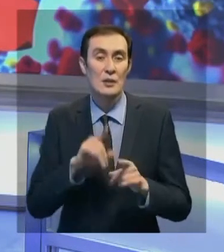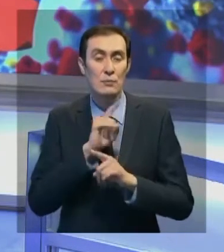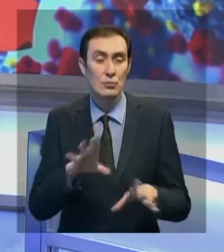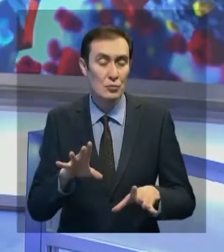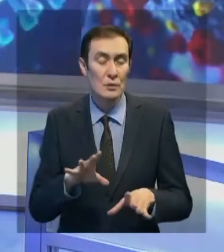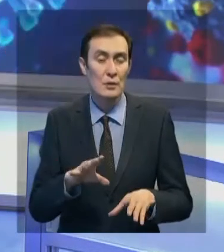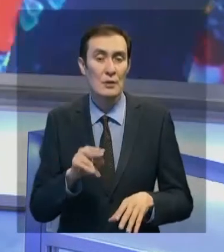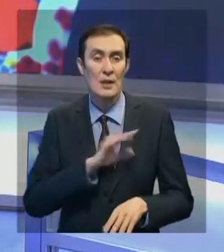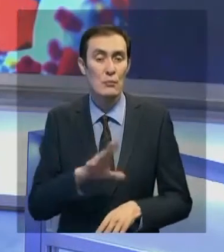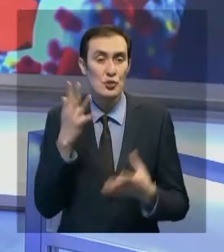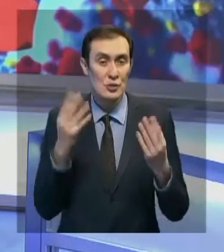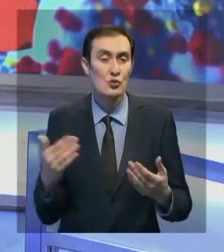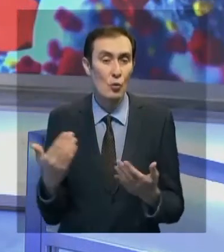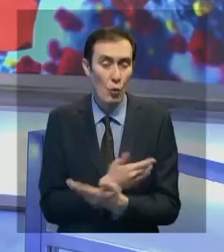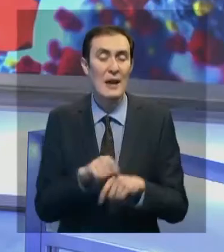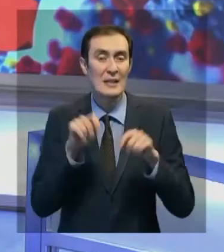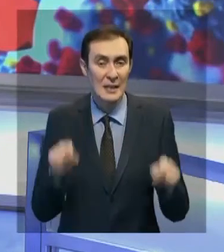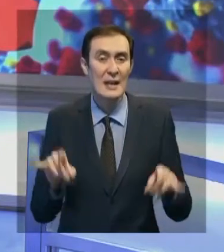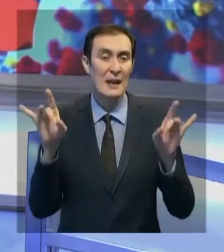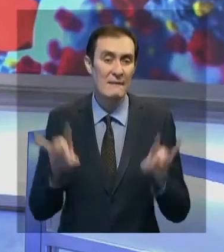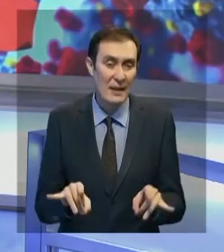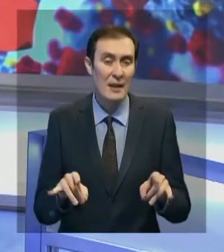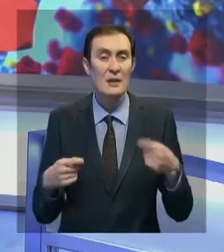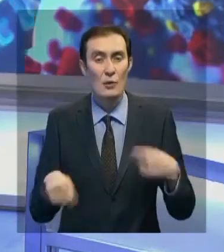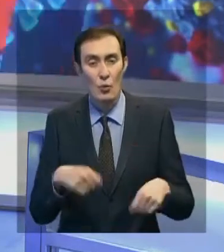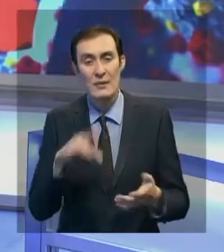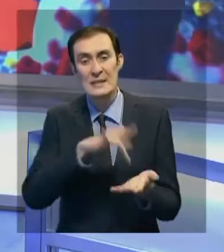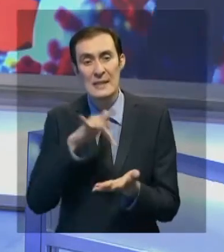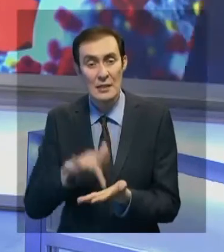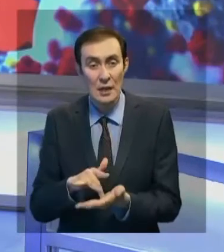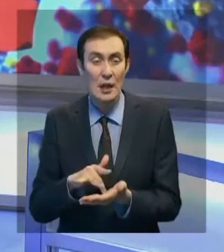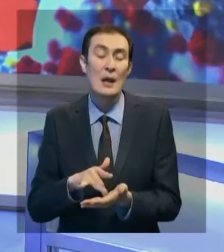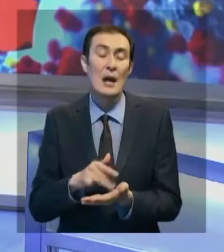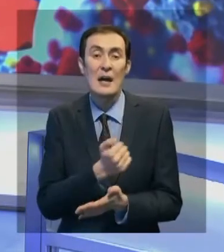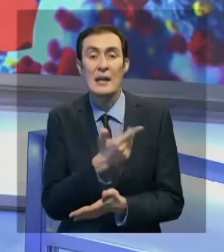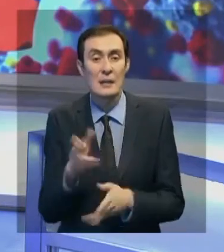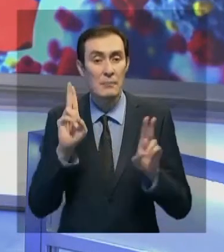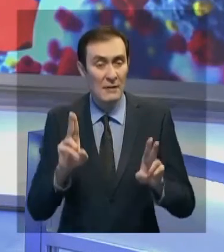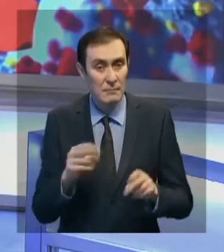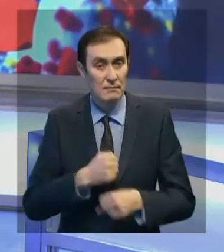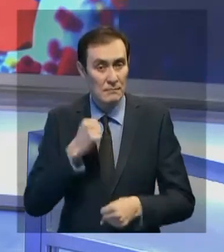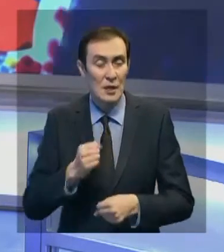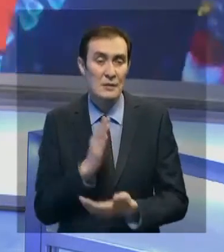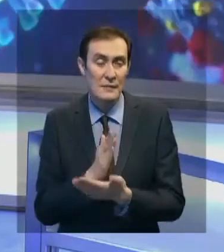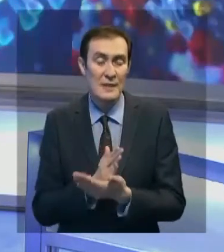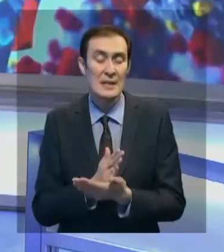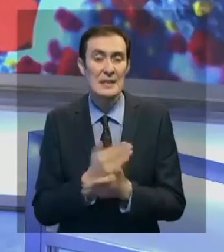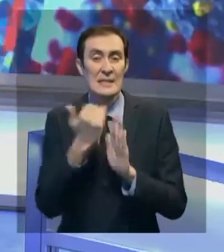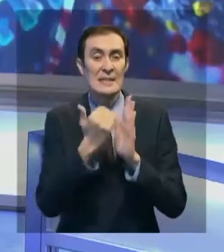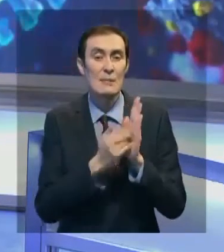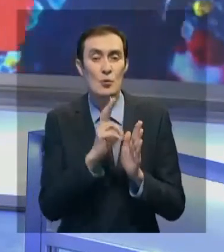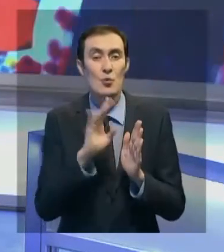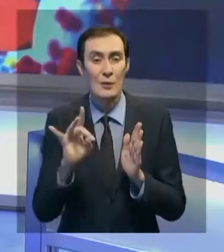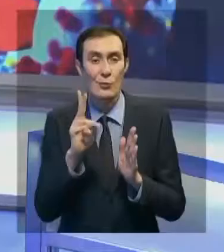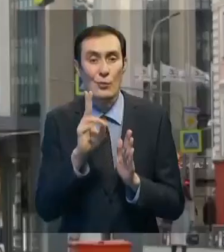нерабочие дни. Сегодня там вновь открылись кафе, рестораны, торговые центры. Ряд ограничений еще сохраняется. Система QR-кода